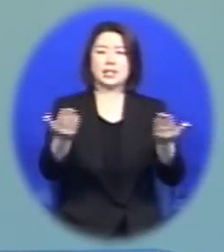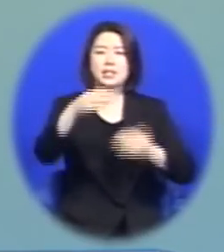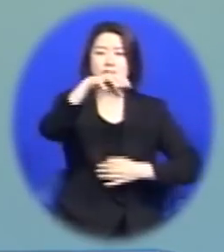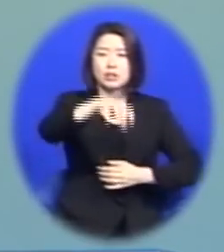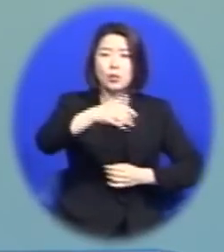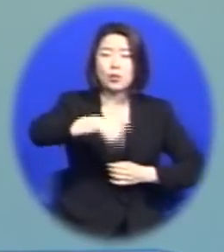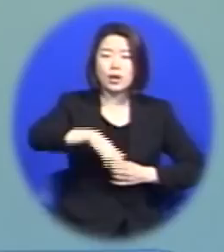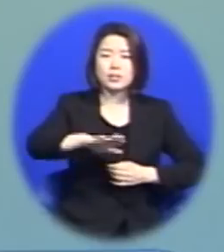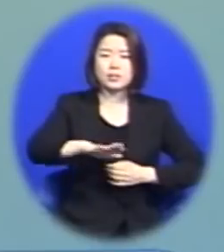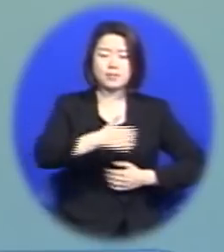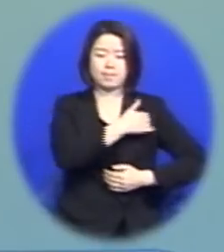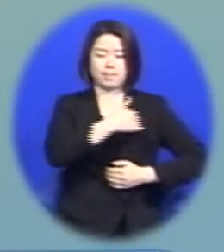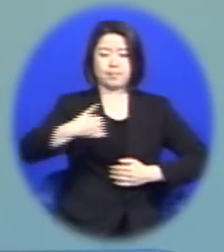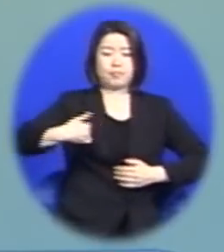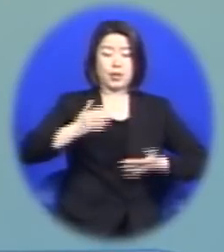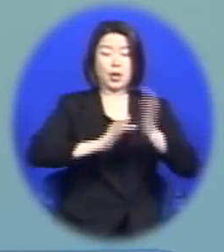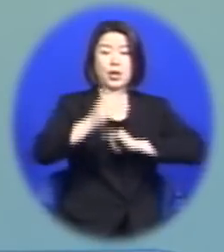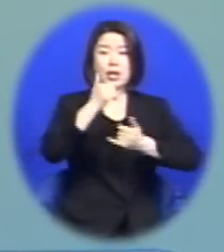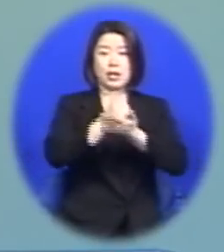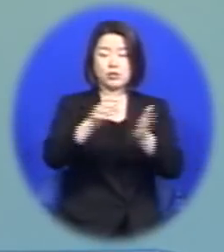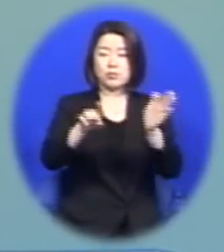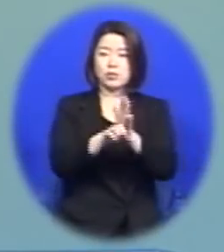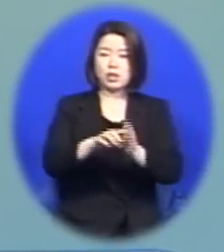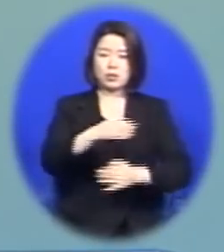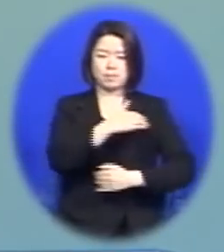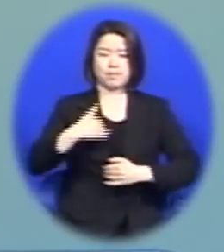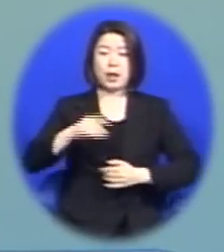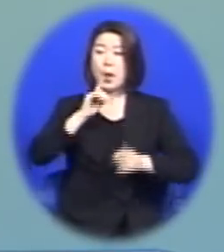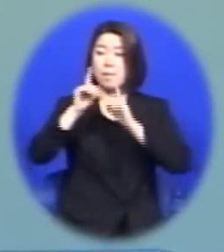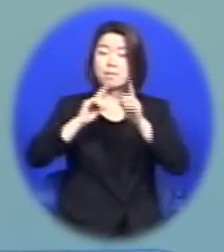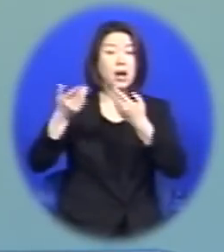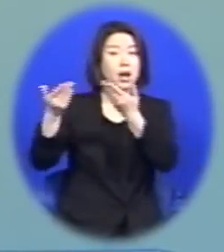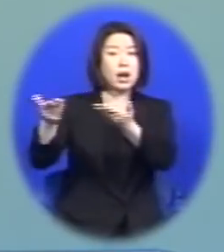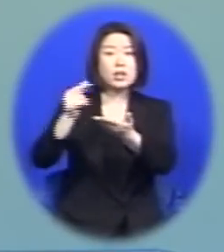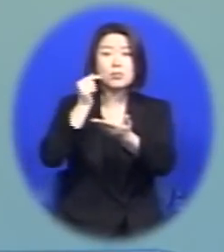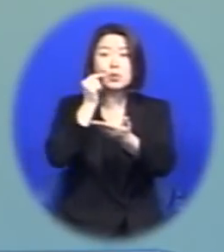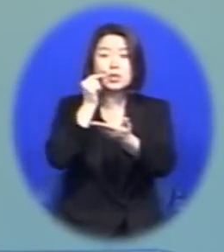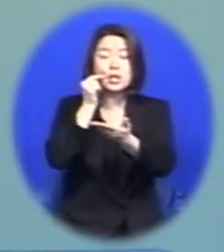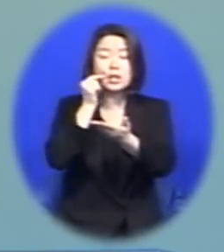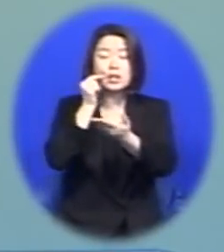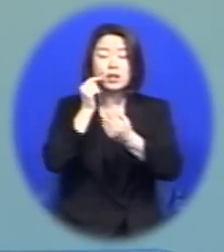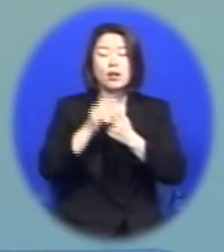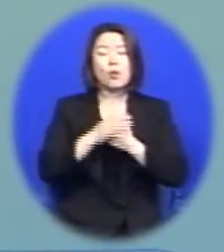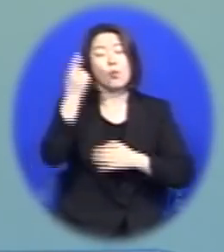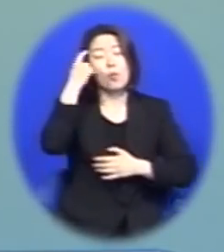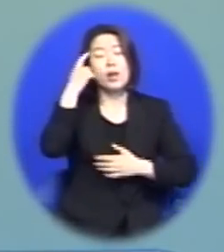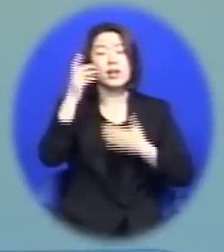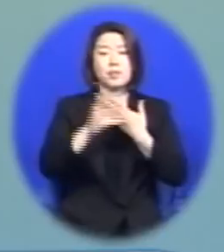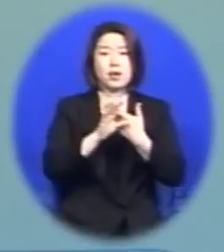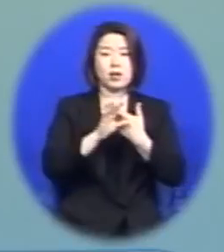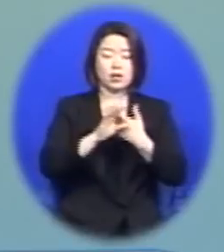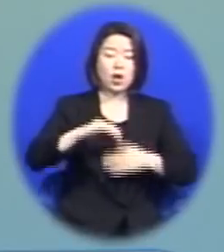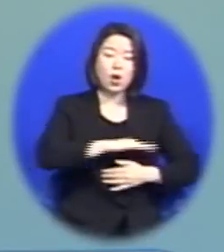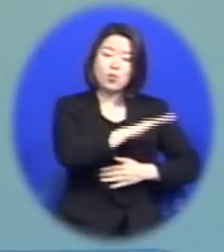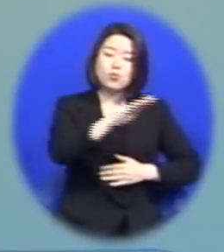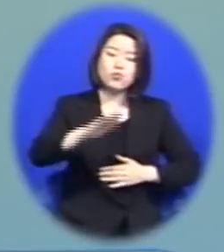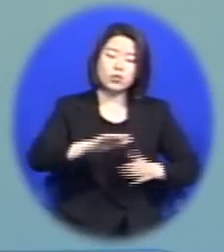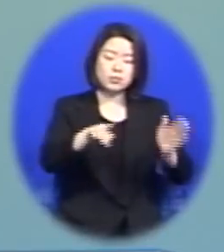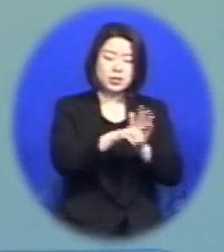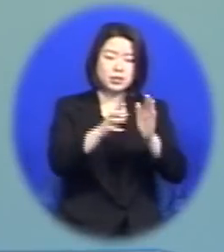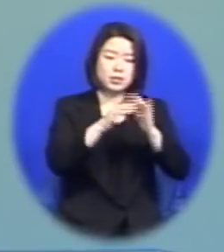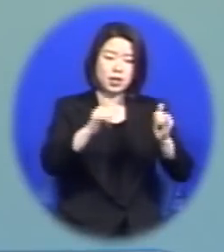말을 못하는 이유가 예수 믿는 가족들이 모인 우리 가정이 천국 갔지 못 하니까